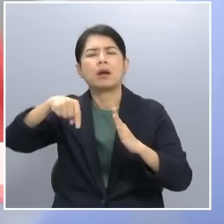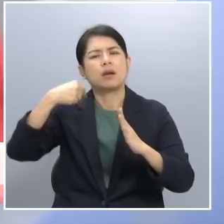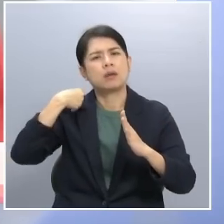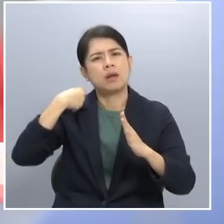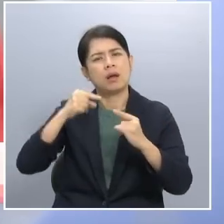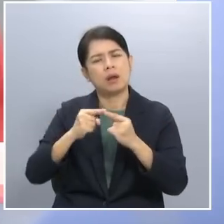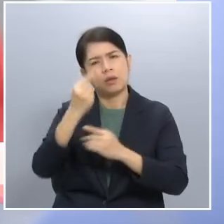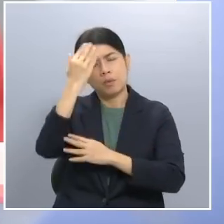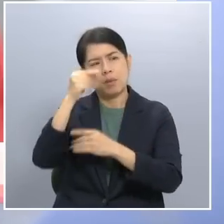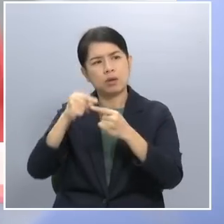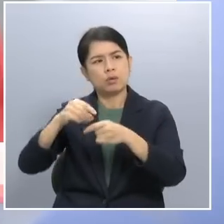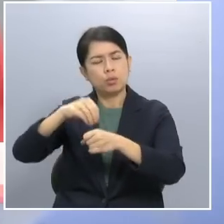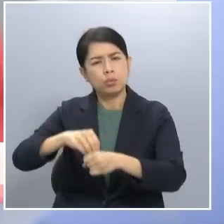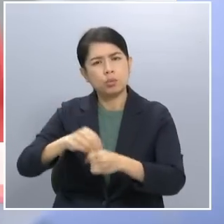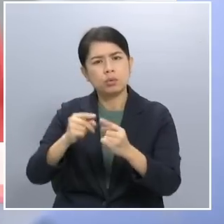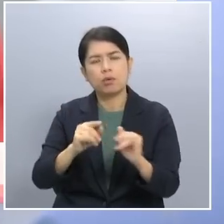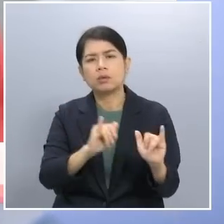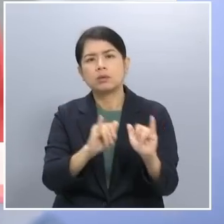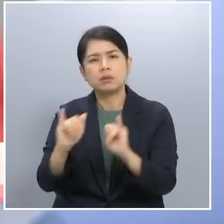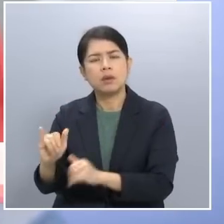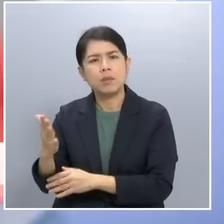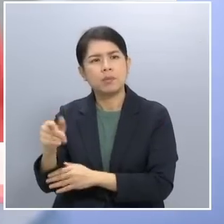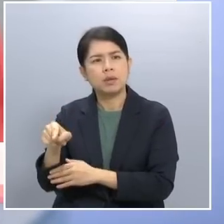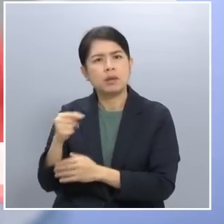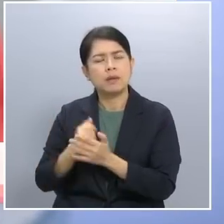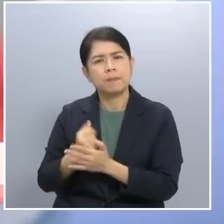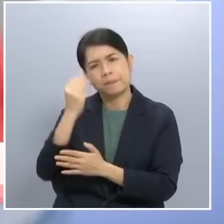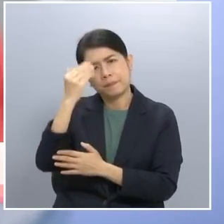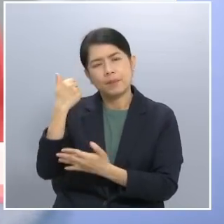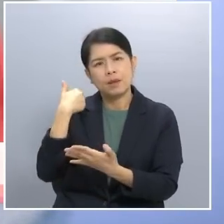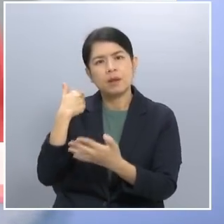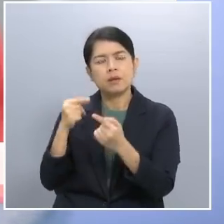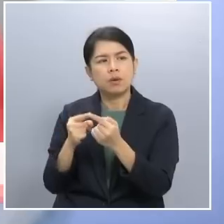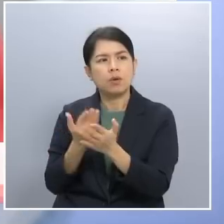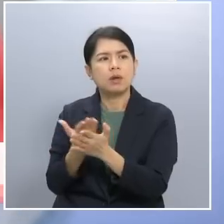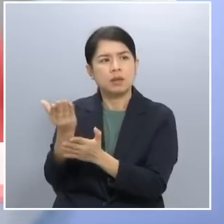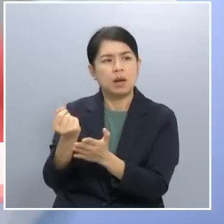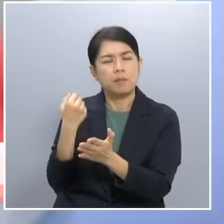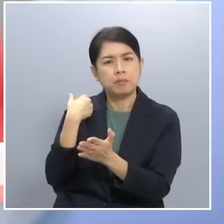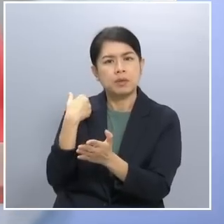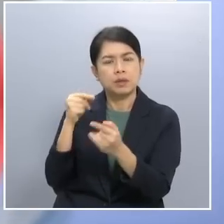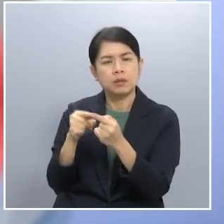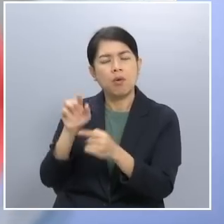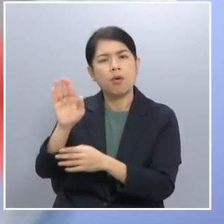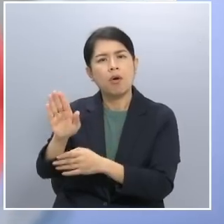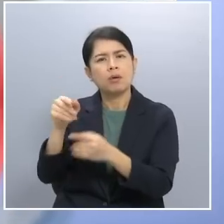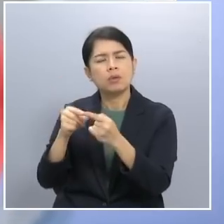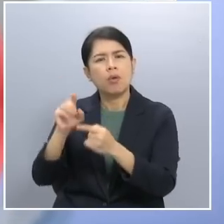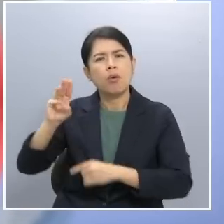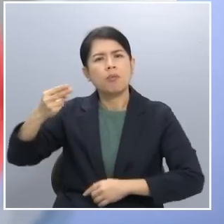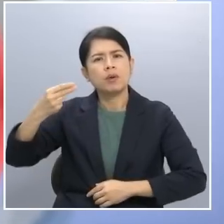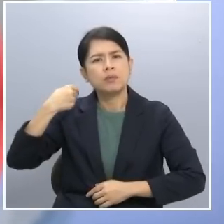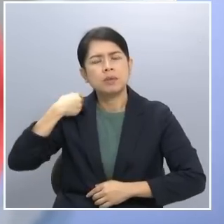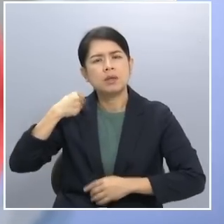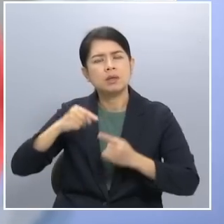าก็ไม่ยอมออกไปค่ะพี่แล้วเขาอะก็รู้ตัวเพราะว่าเขาไปรับเงินส่วนต่างเงินบ้านเขามาแล้วด้วย60,000แล้วหนูก็ไม่เข้าใจว่าเขาไม่ได้รับความยุติธรรมตรงไ